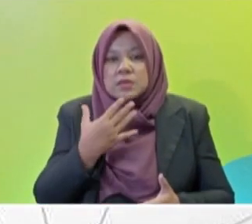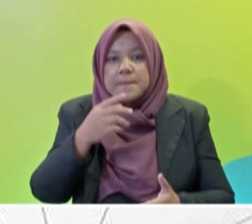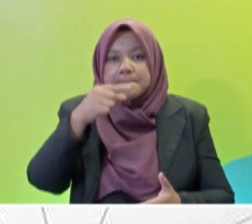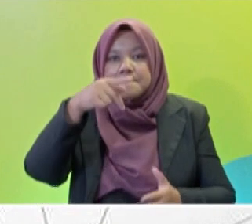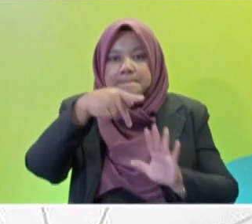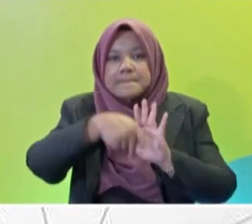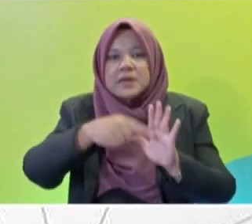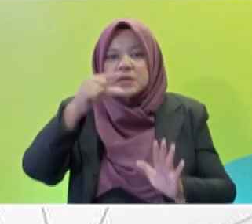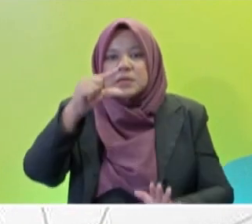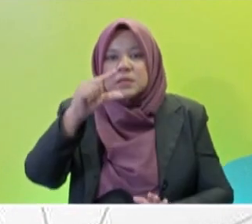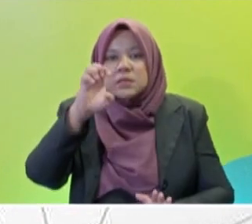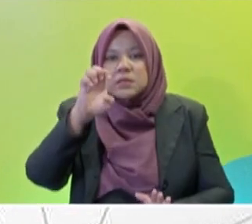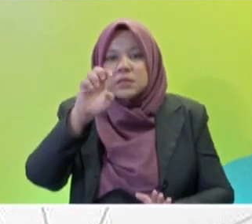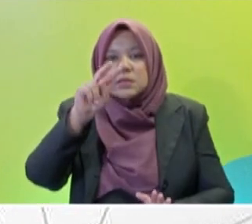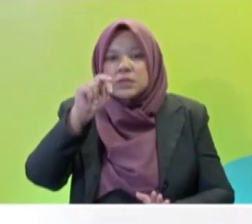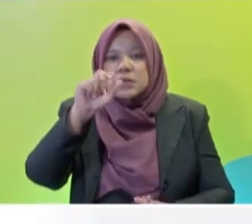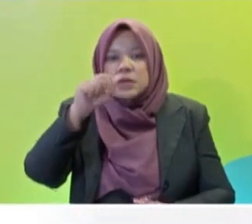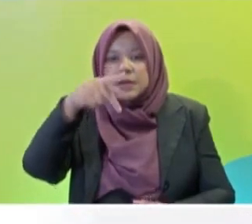ideal wanita